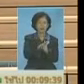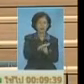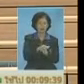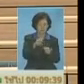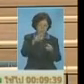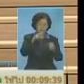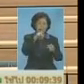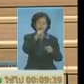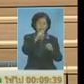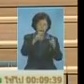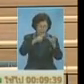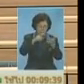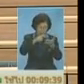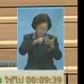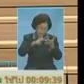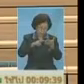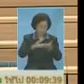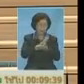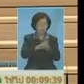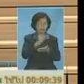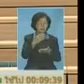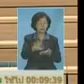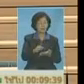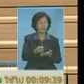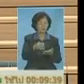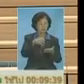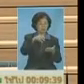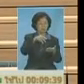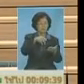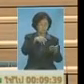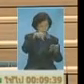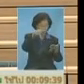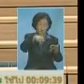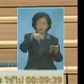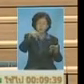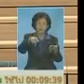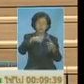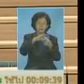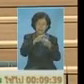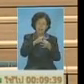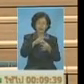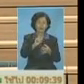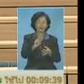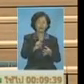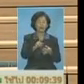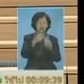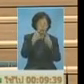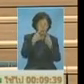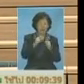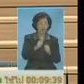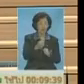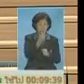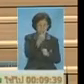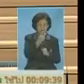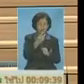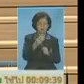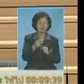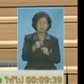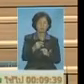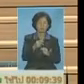อ่านเอกสารแล้วพลตำรวจเอกพงษ์สภัทรพงษ์เจริญเกี่ยวข้องหรือไม่ตอบได้สองคำตอบเท่านั้นเ